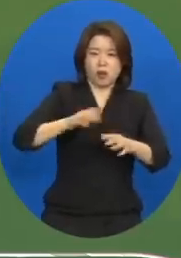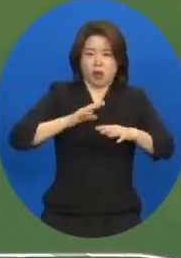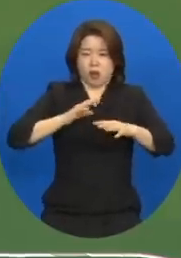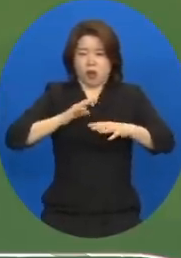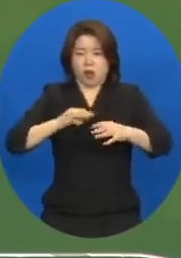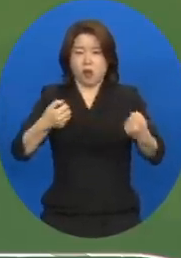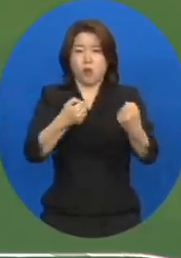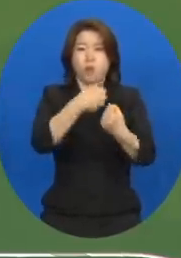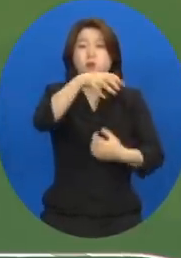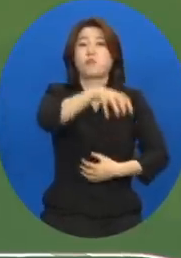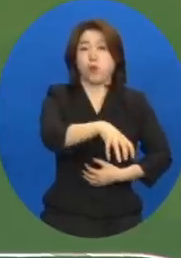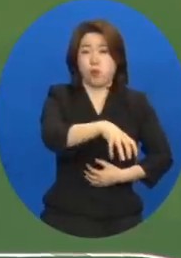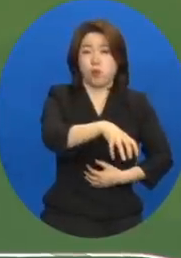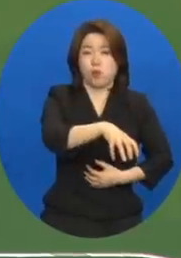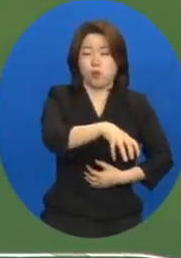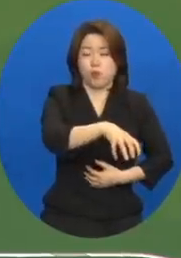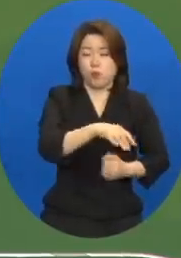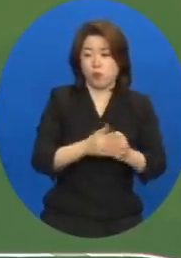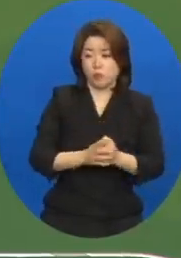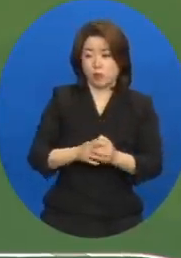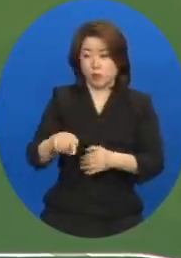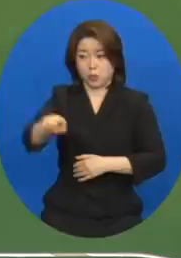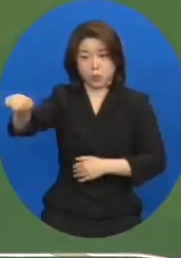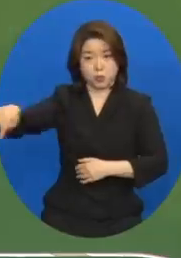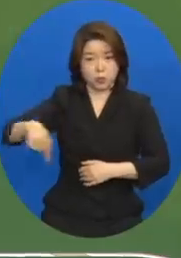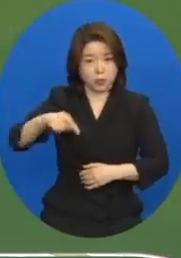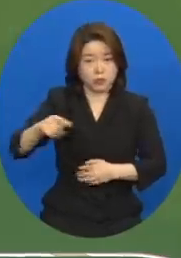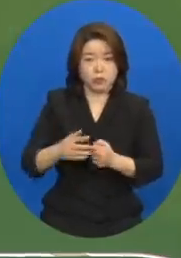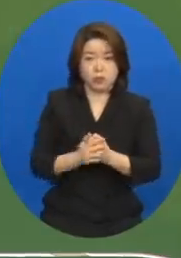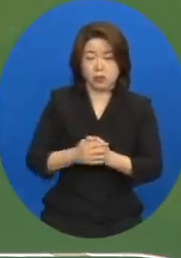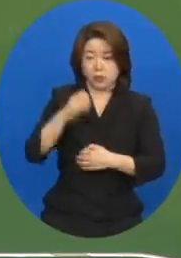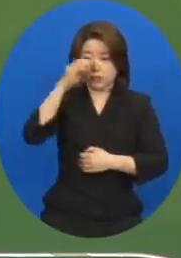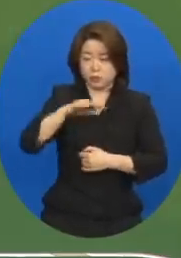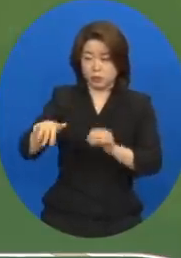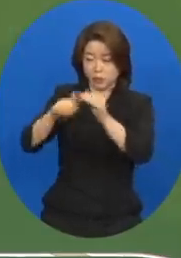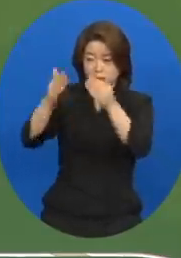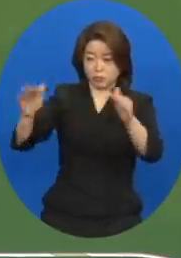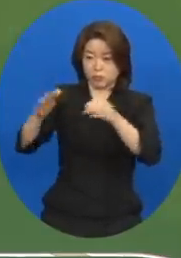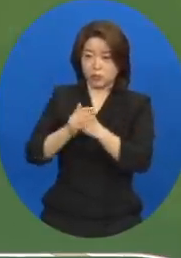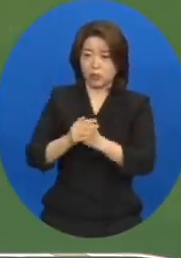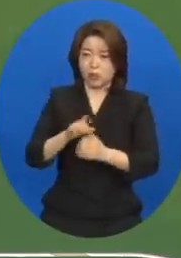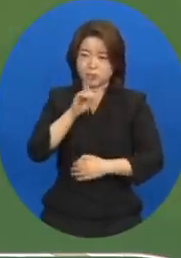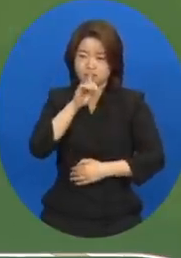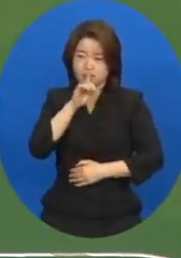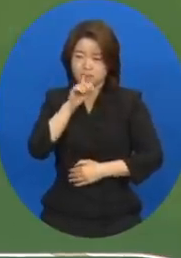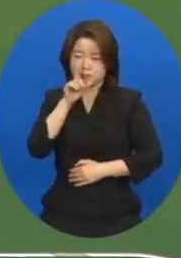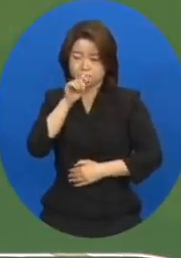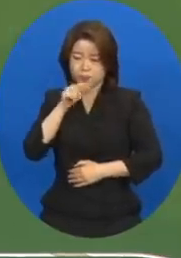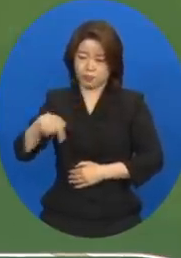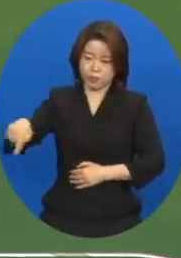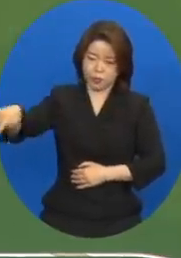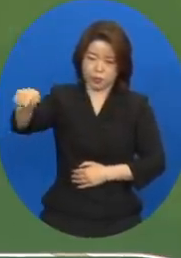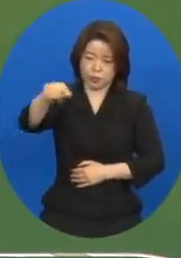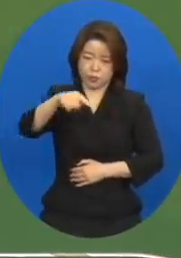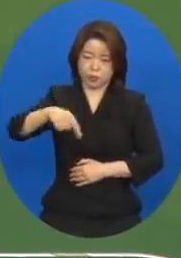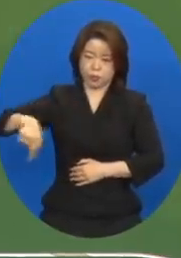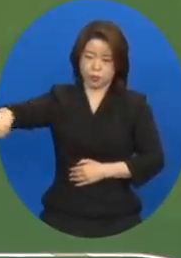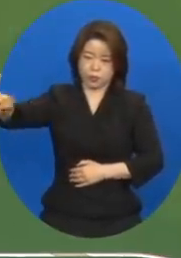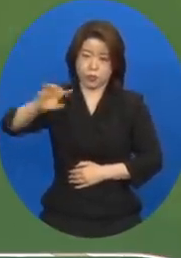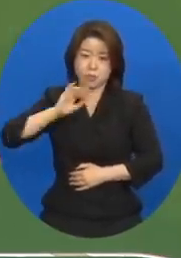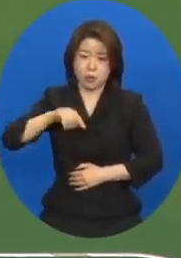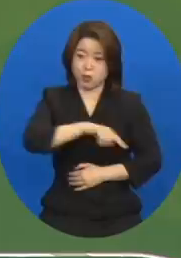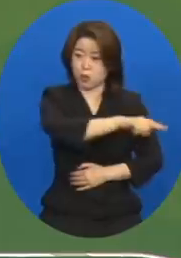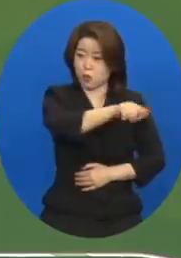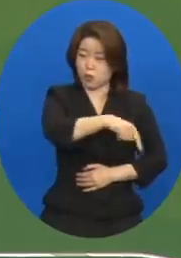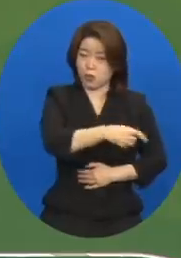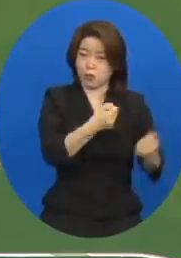전쟁터에서 한쪽에서 지금 그냥 성을 아무 말 없이 돌기만 하는 거예요. 이게